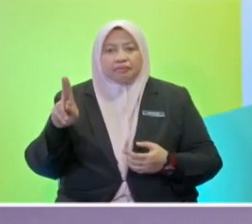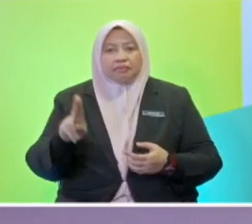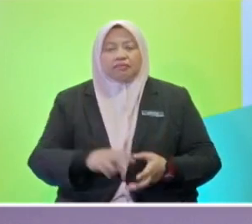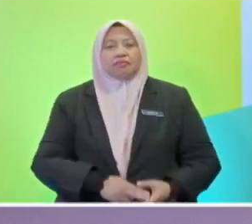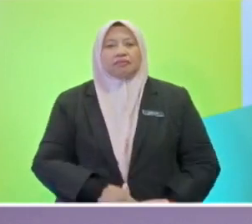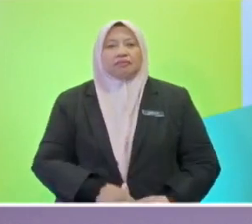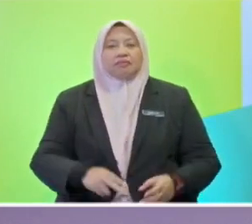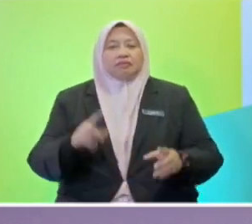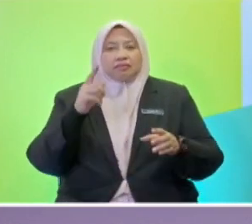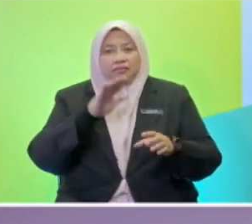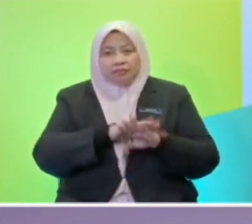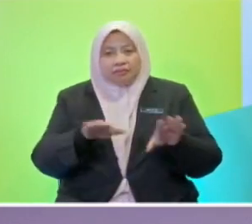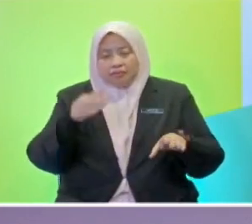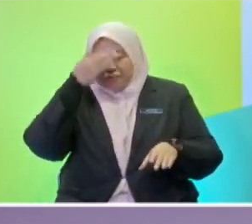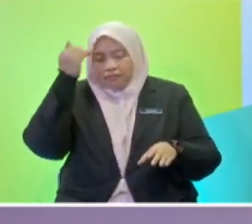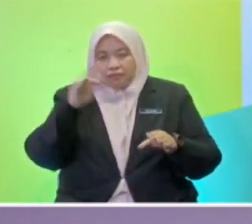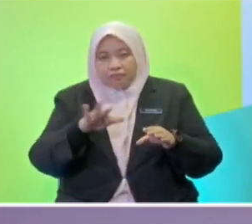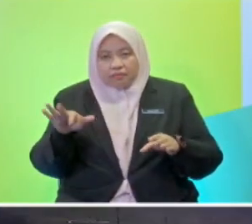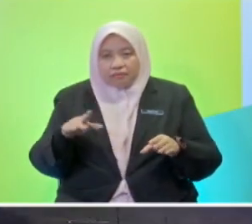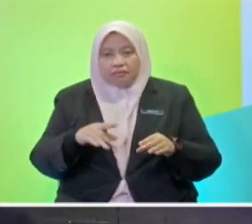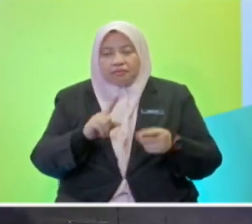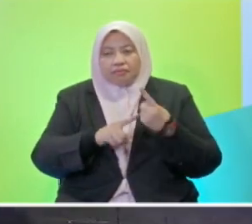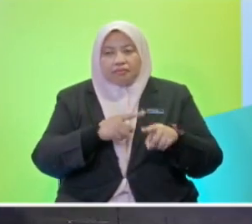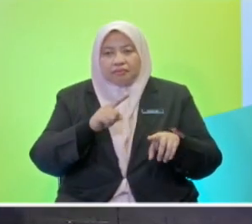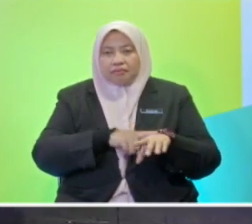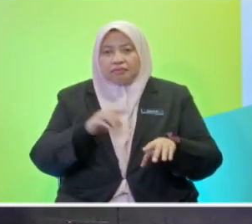di rumah oke Panda